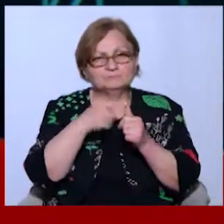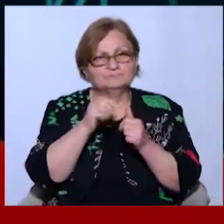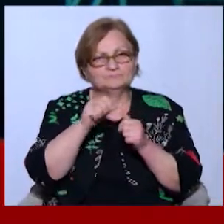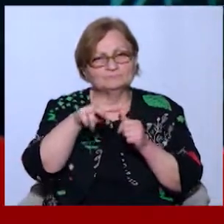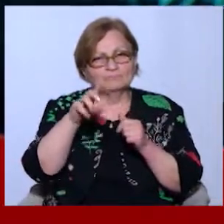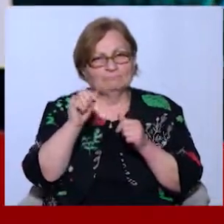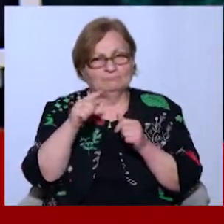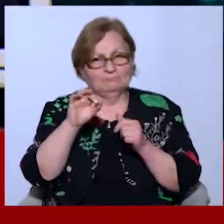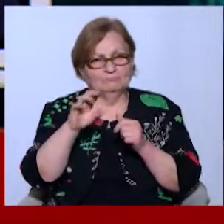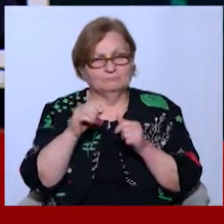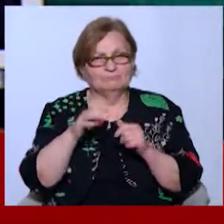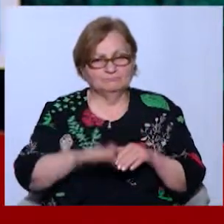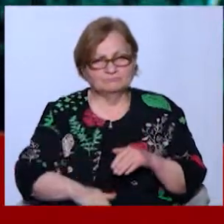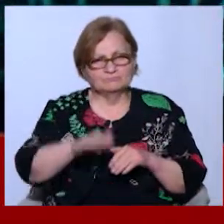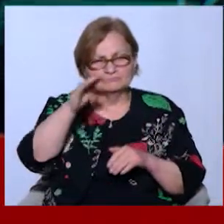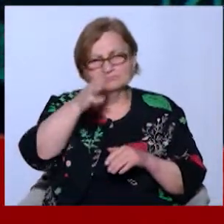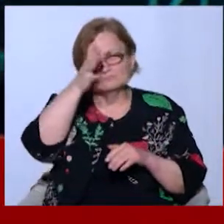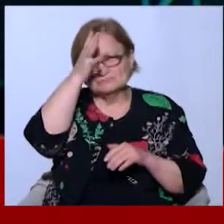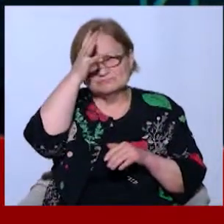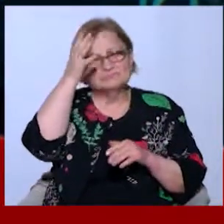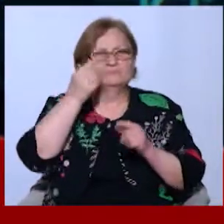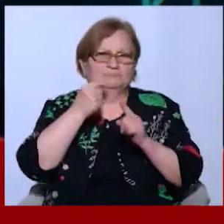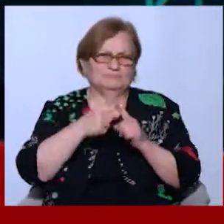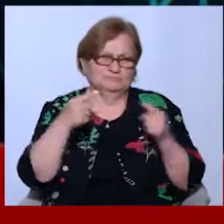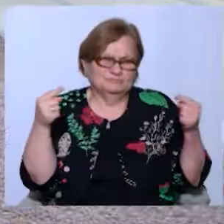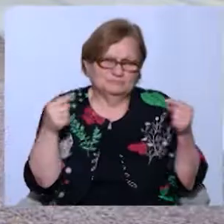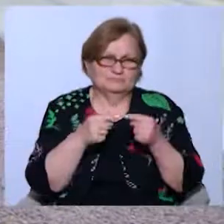იცით, რომ ბავშვობიდან რომ მათემატიკა არის ზუსტი მეცნიერება, მაგრამ